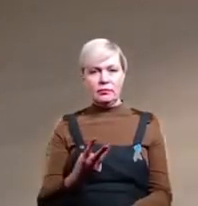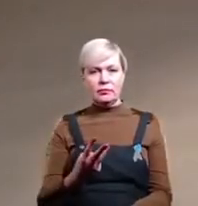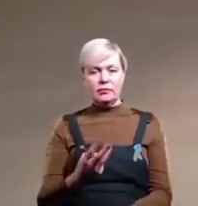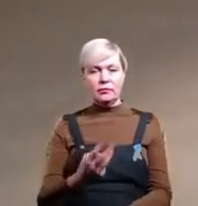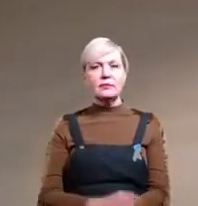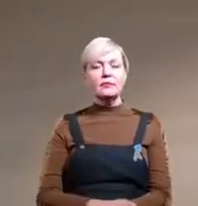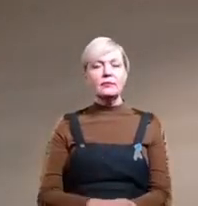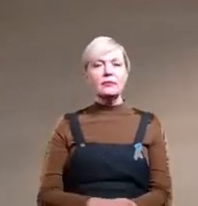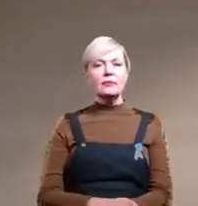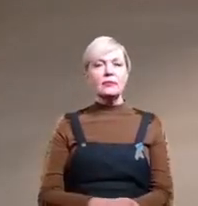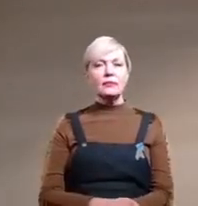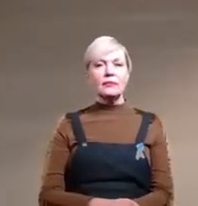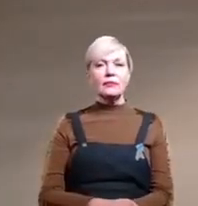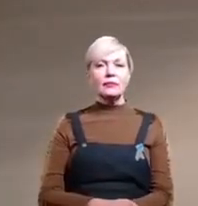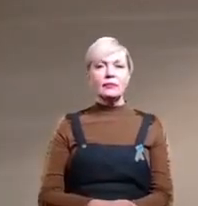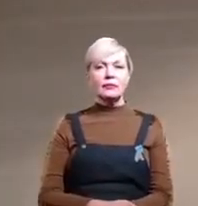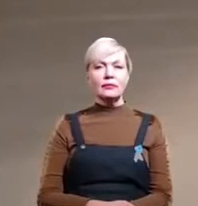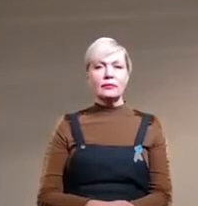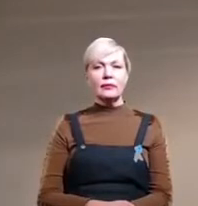Да.